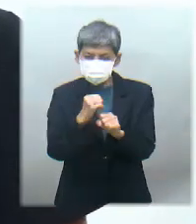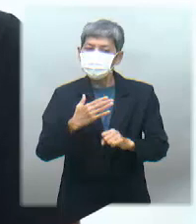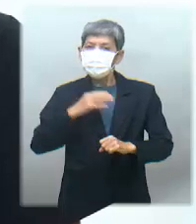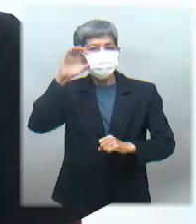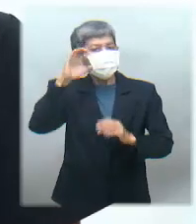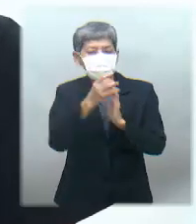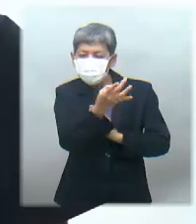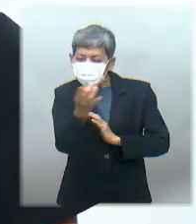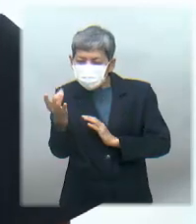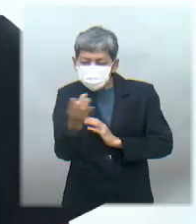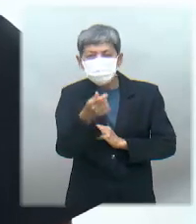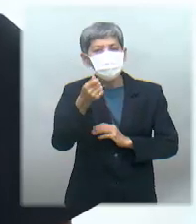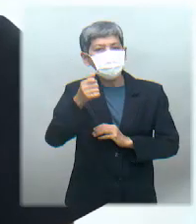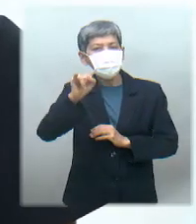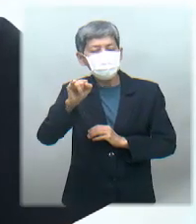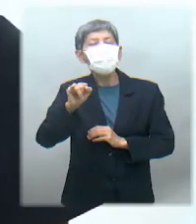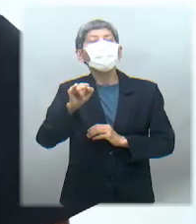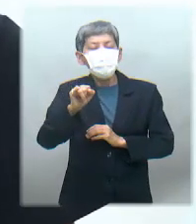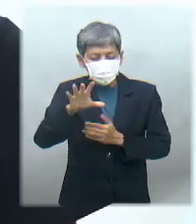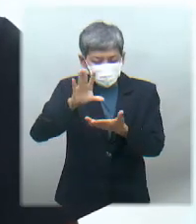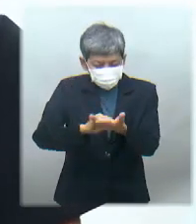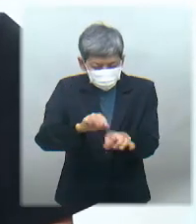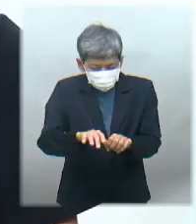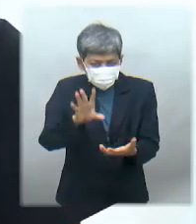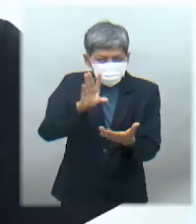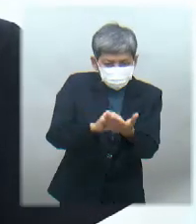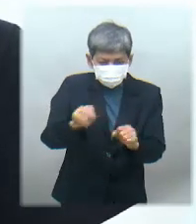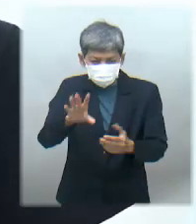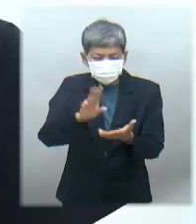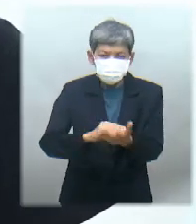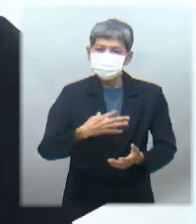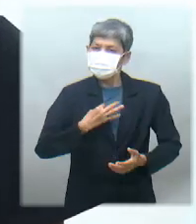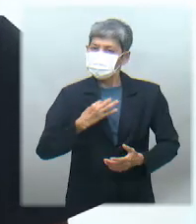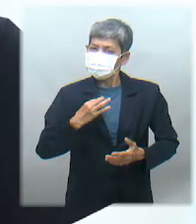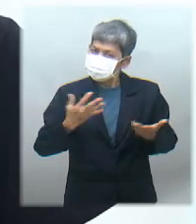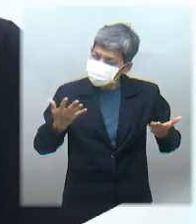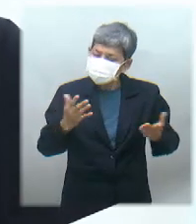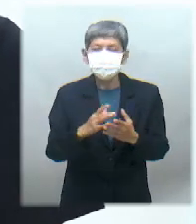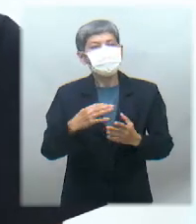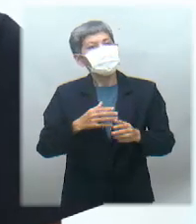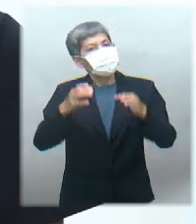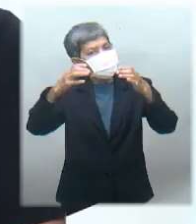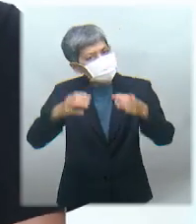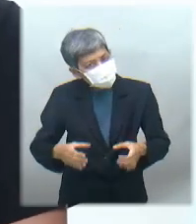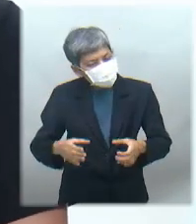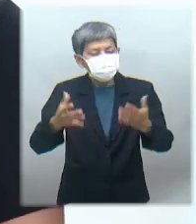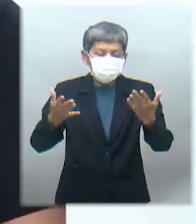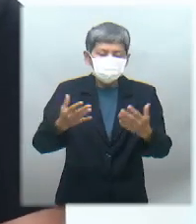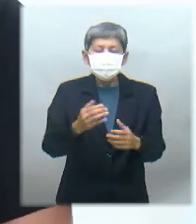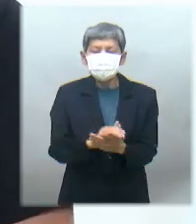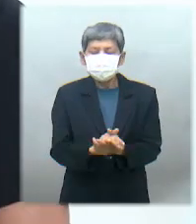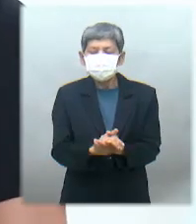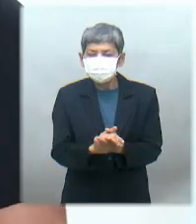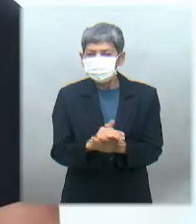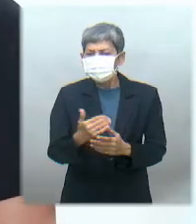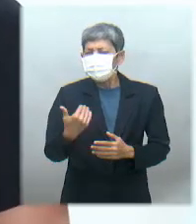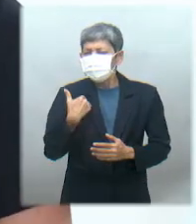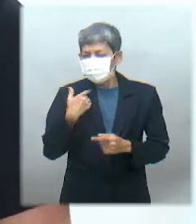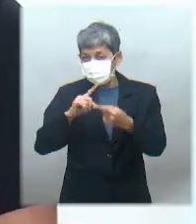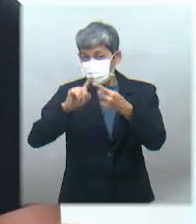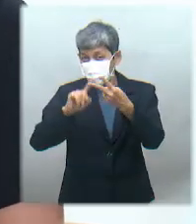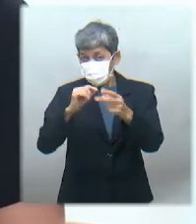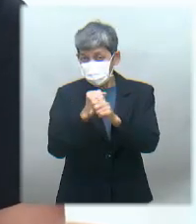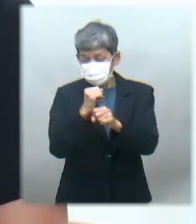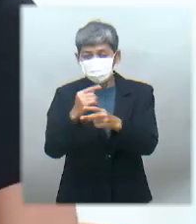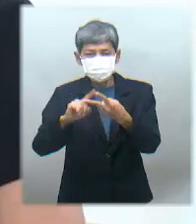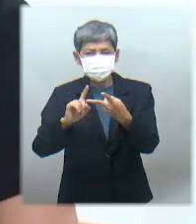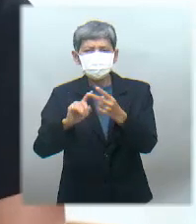chat